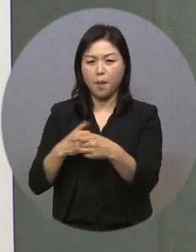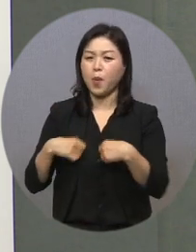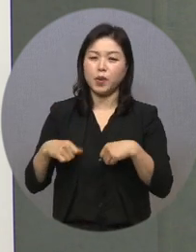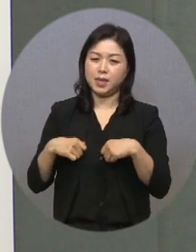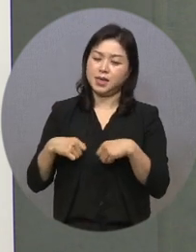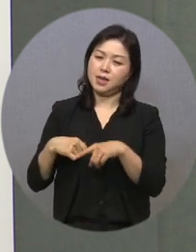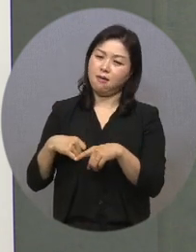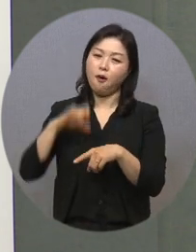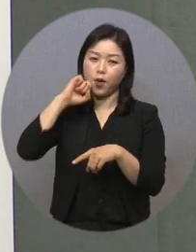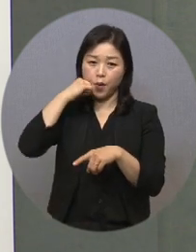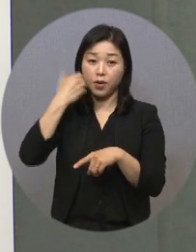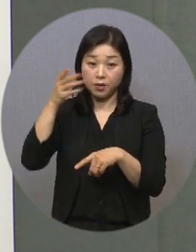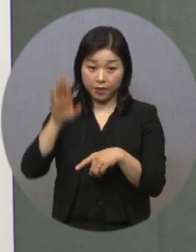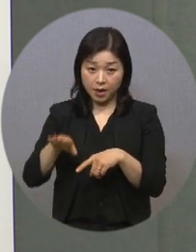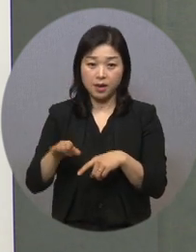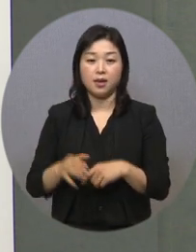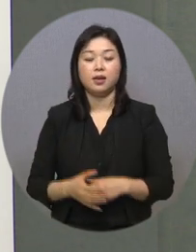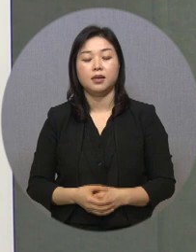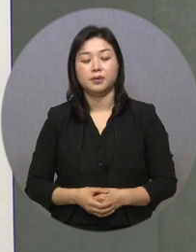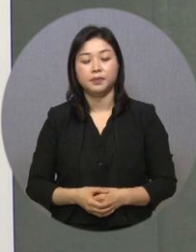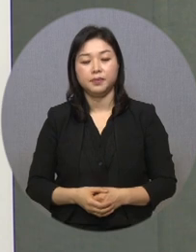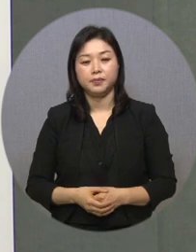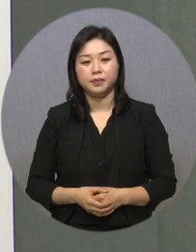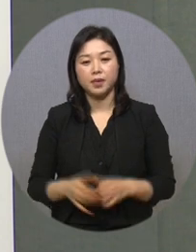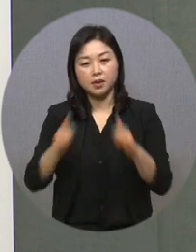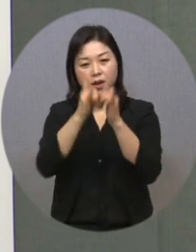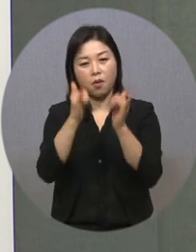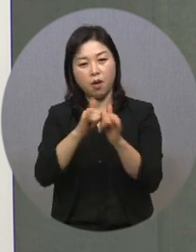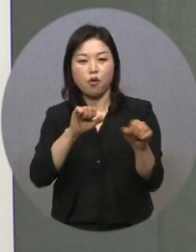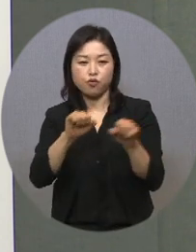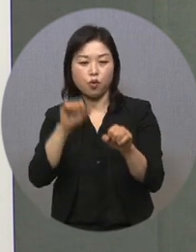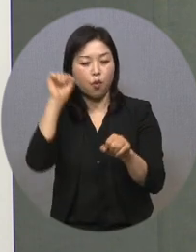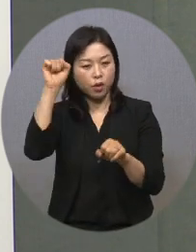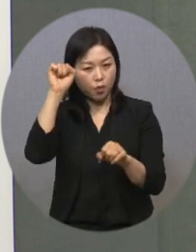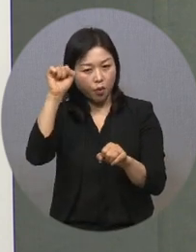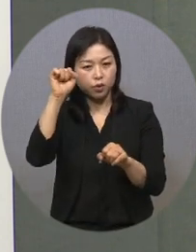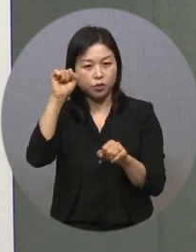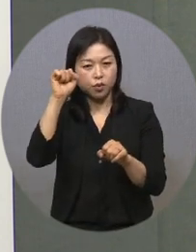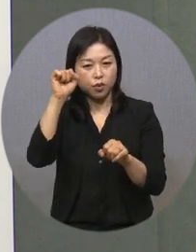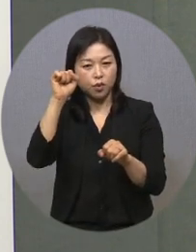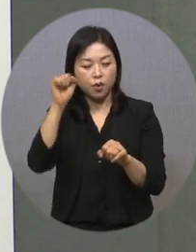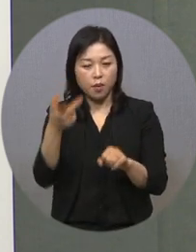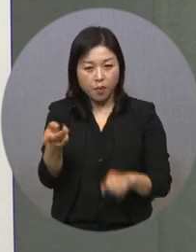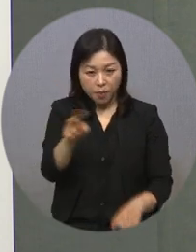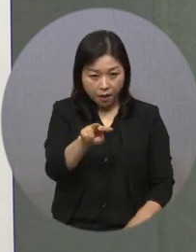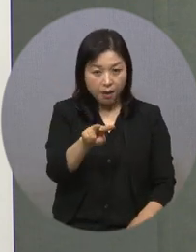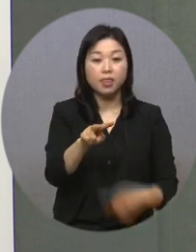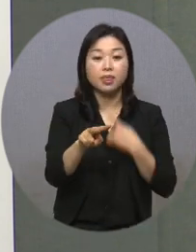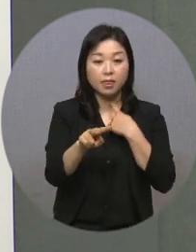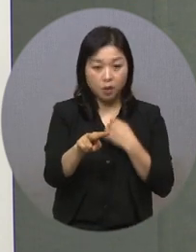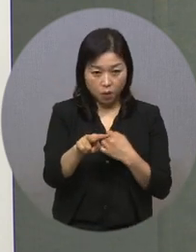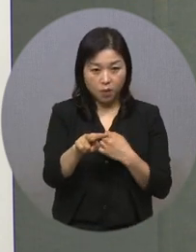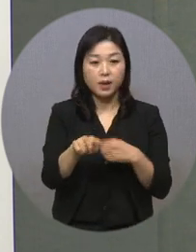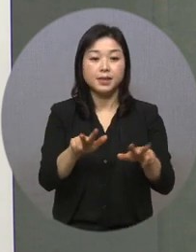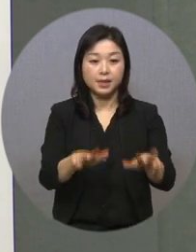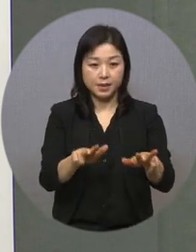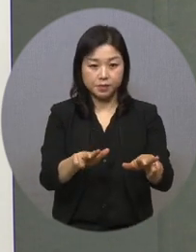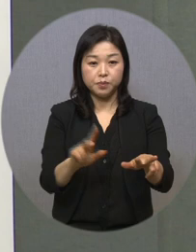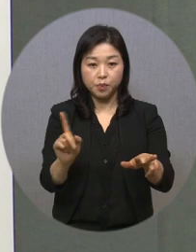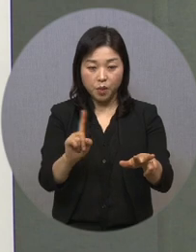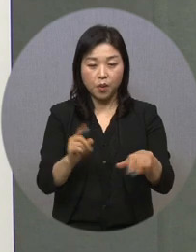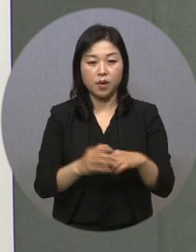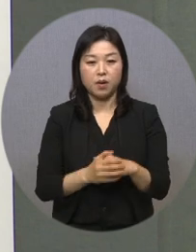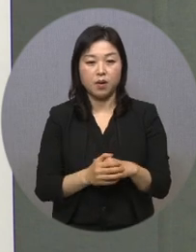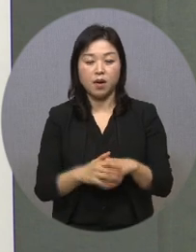일은 아닌데도 불구하고 오히려 사회운동가로 변신을 하셨고, 지금 현재는